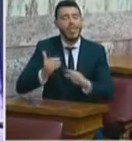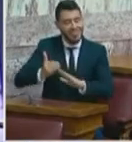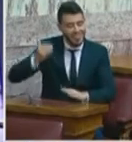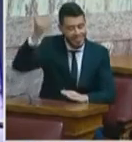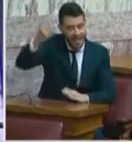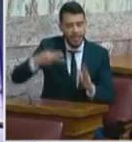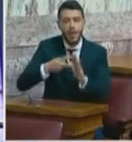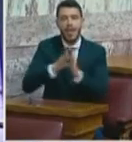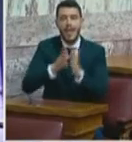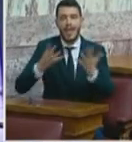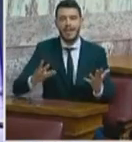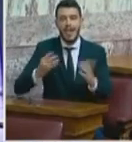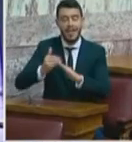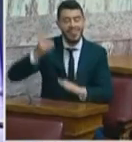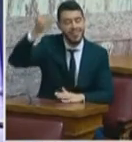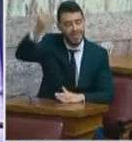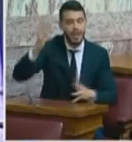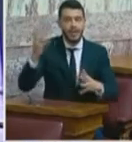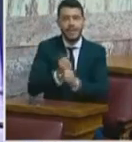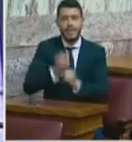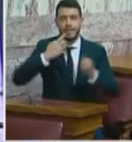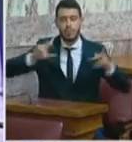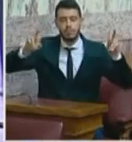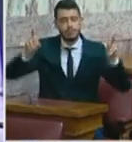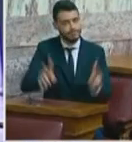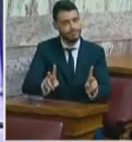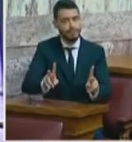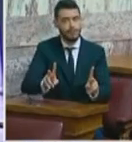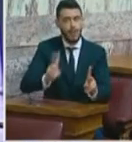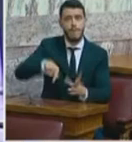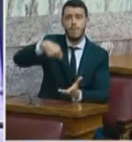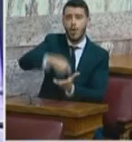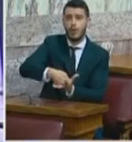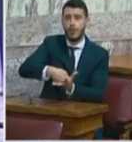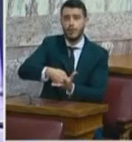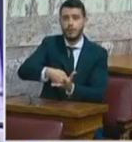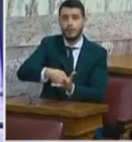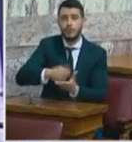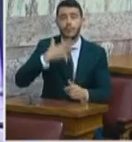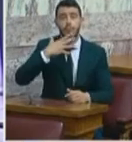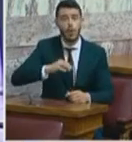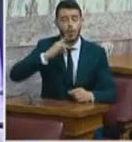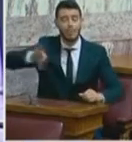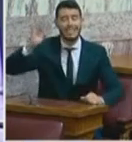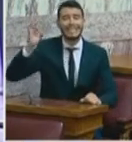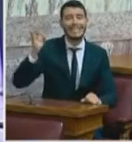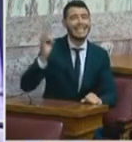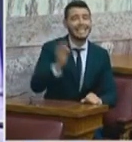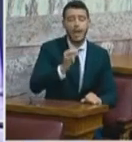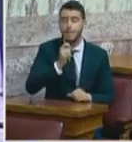και μετά σταδιακά μέσα από το δημοσιονομικό χώρο που κατακτιέται από την συνετή πολιτική δημοσιονομική